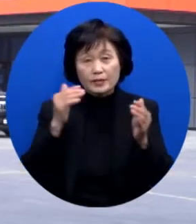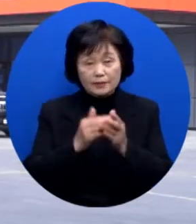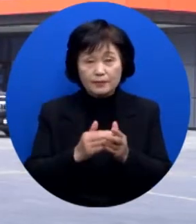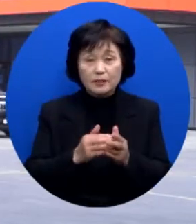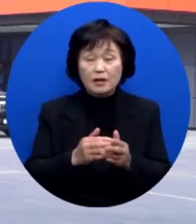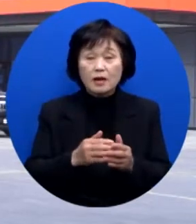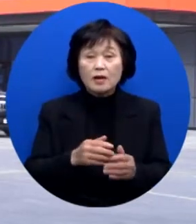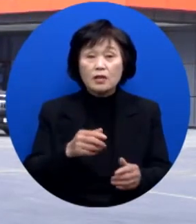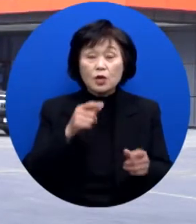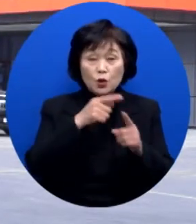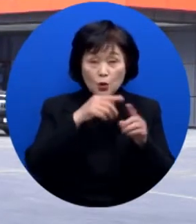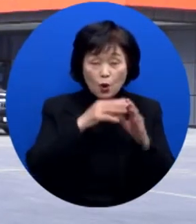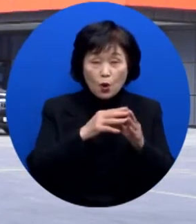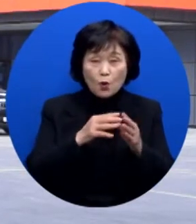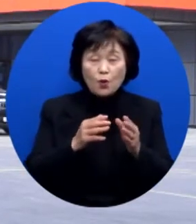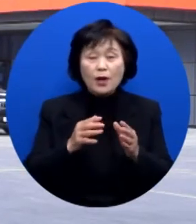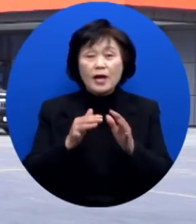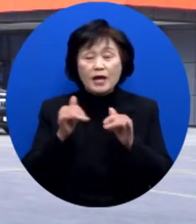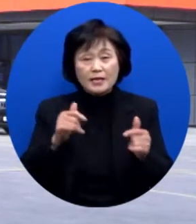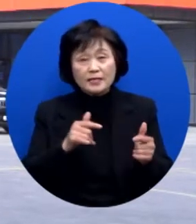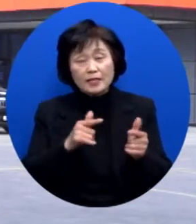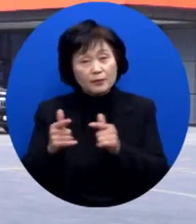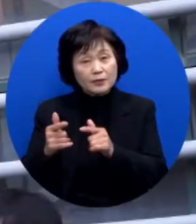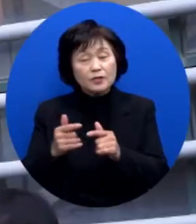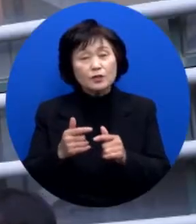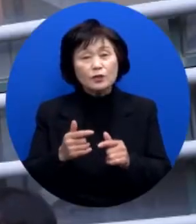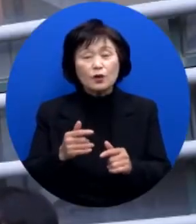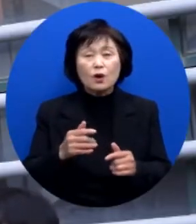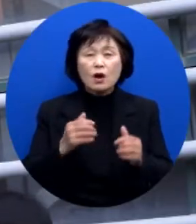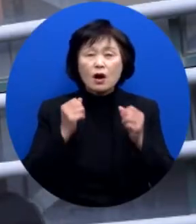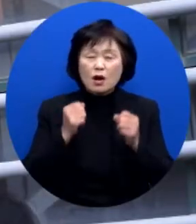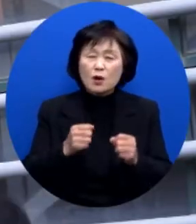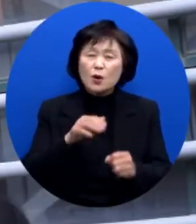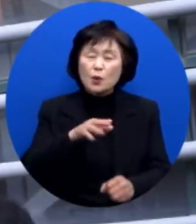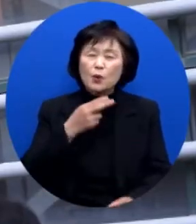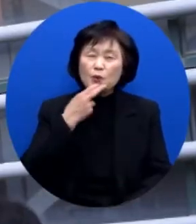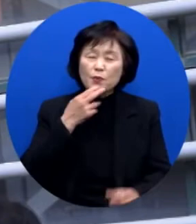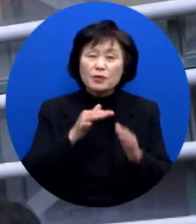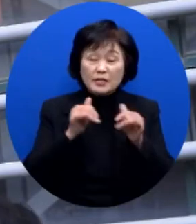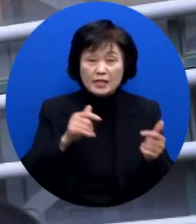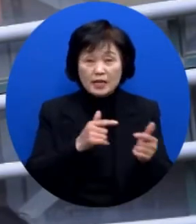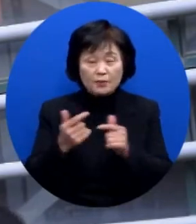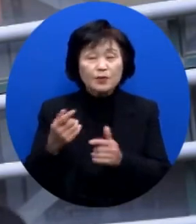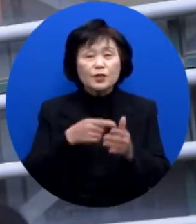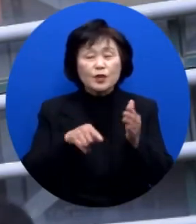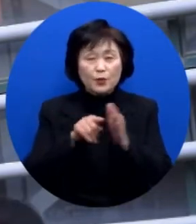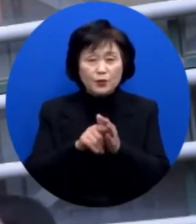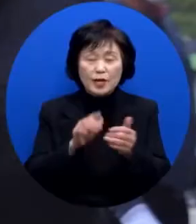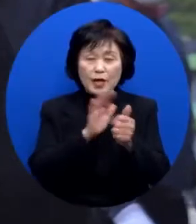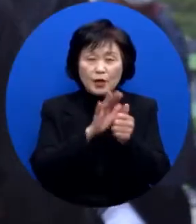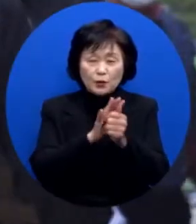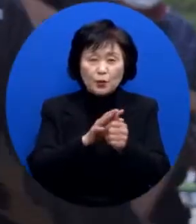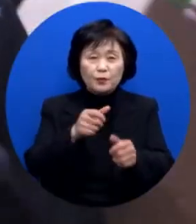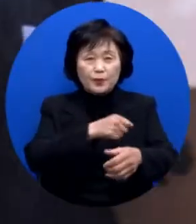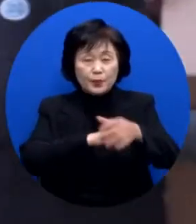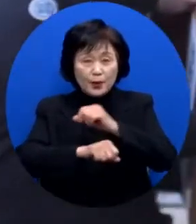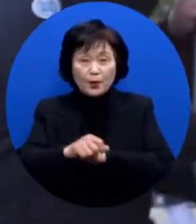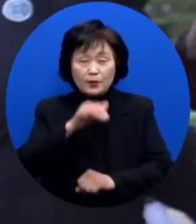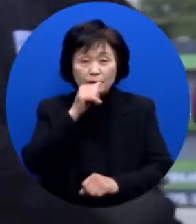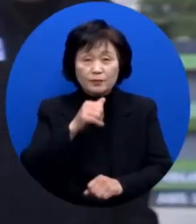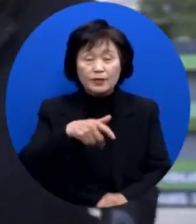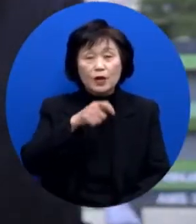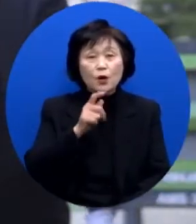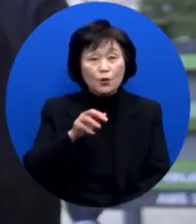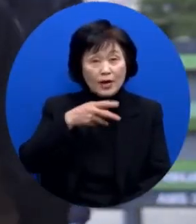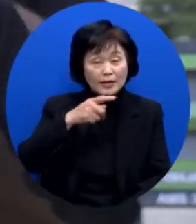시민단체들도 거주 알고 넘는 이재민들을 위해 발빠르게 구호 활동에 나서고 있습니다 광림교회 와